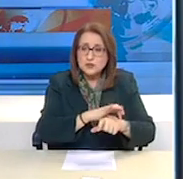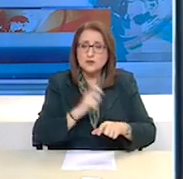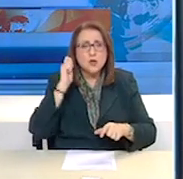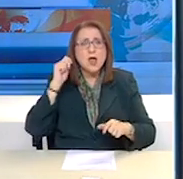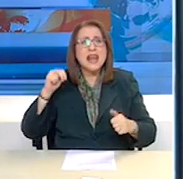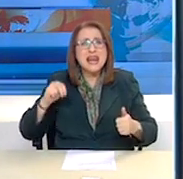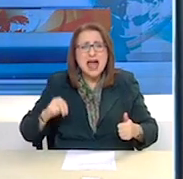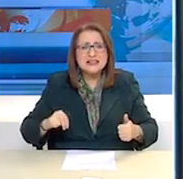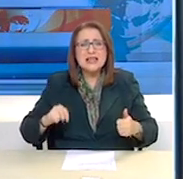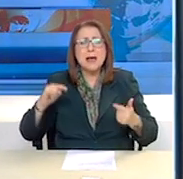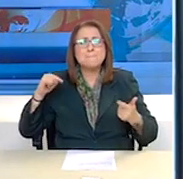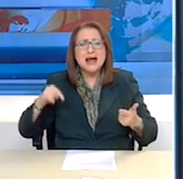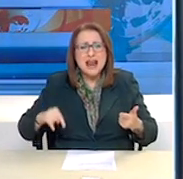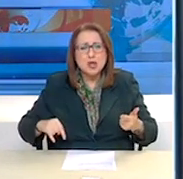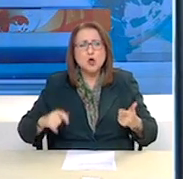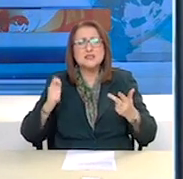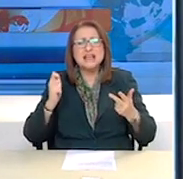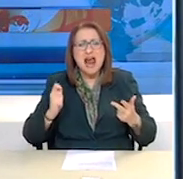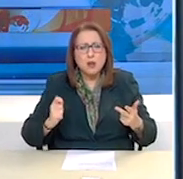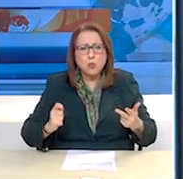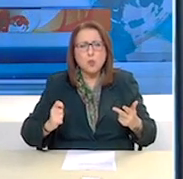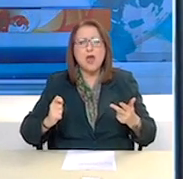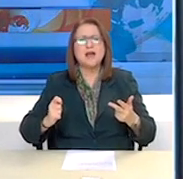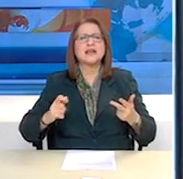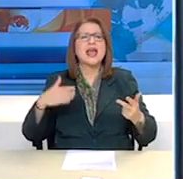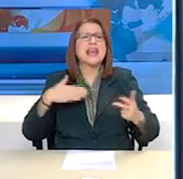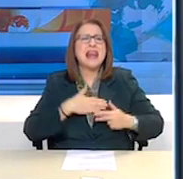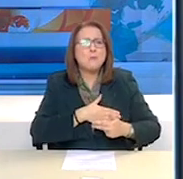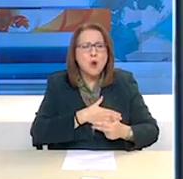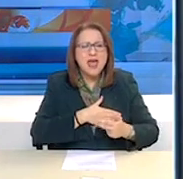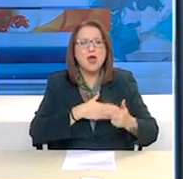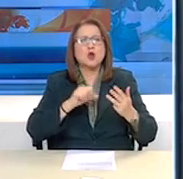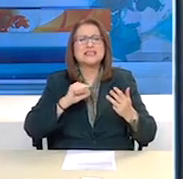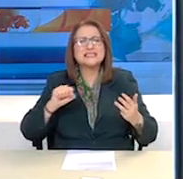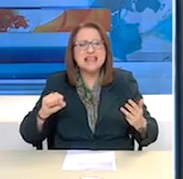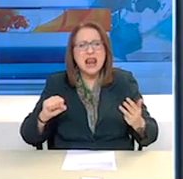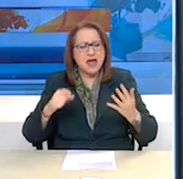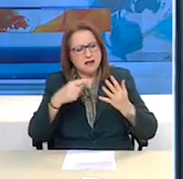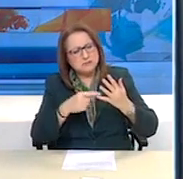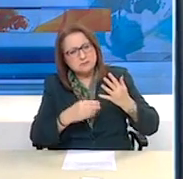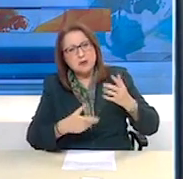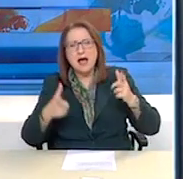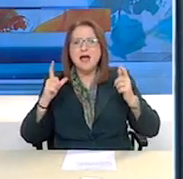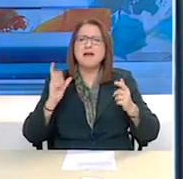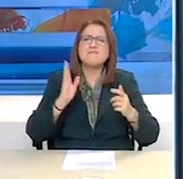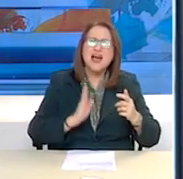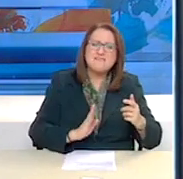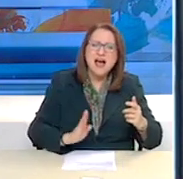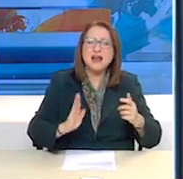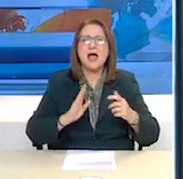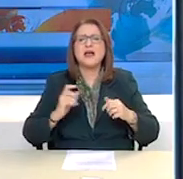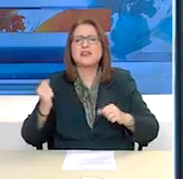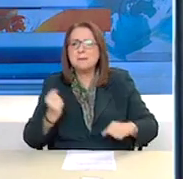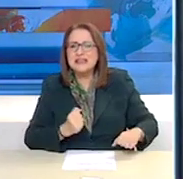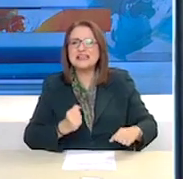τον Παναγιώτη, την Ανθούλα, τον Απολέοντα, τη Στυλιανή στην Αγία Βαρβάρα, τον Δημήτρη, την